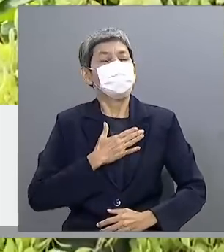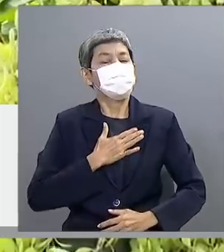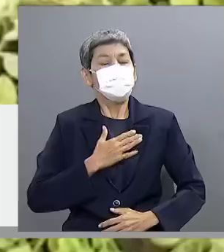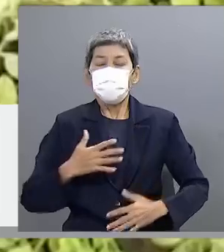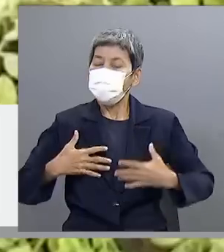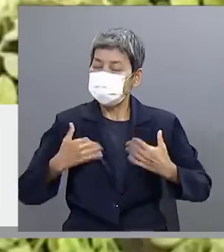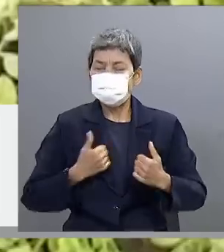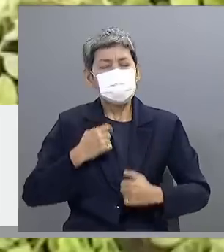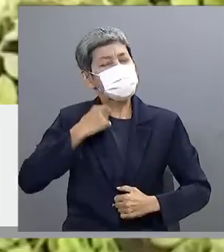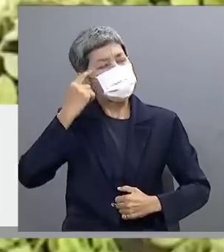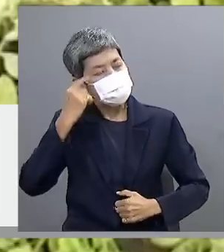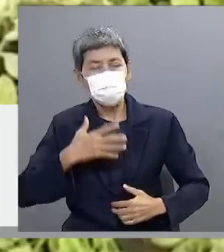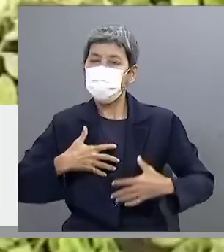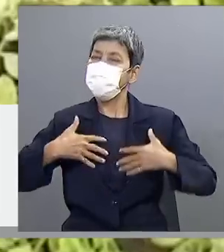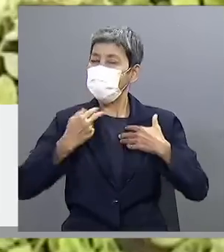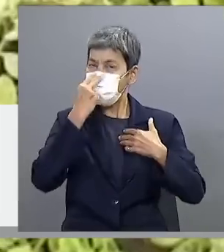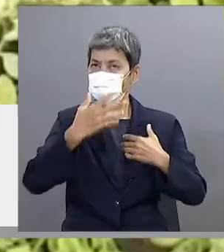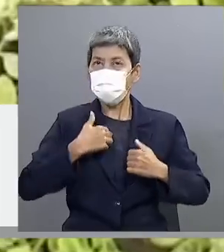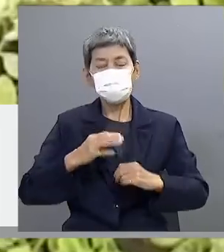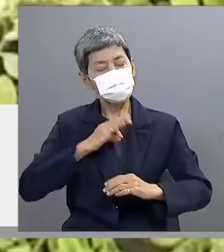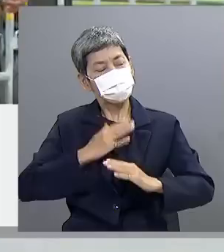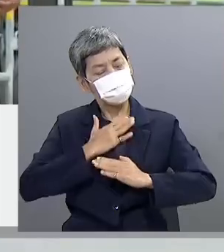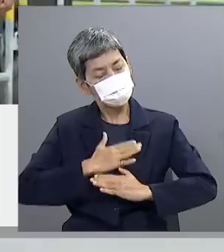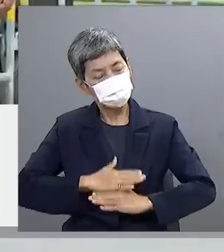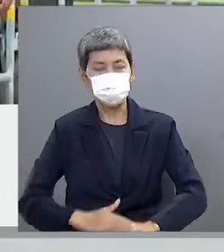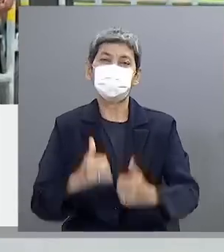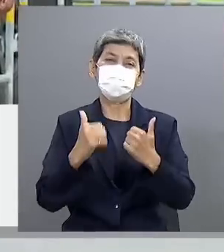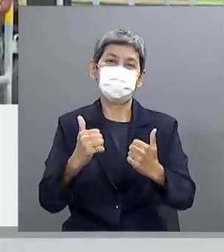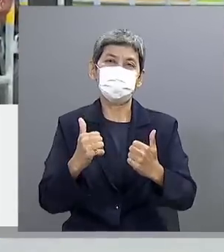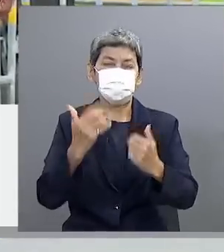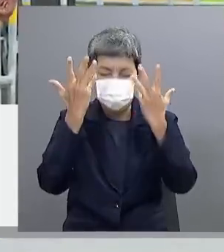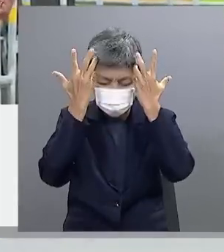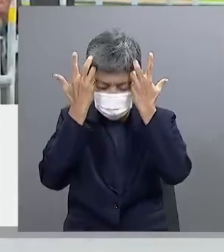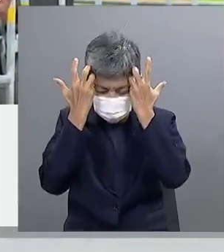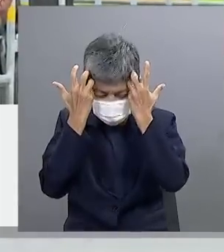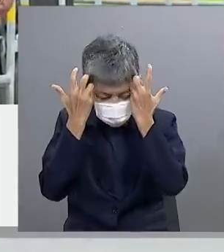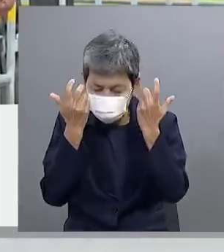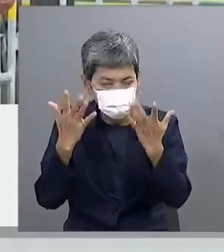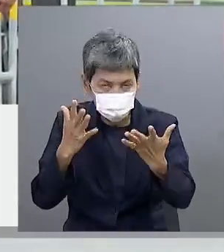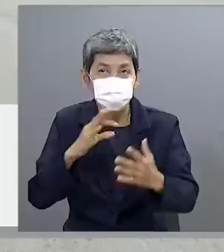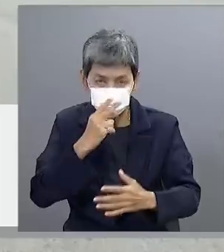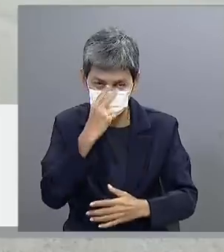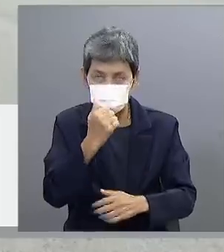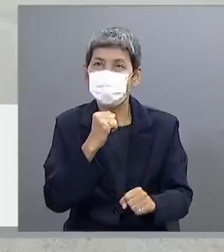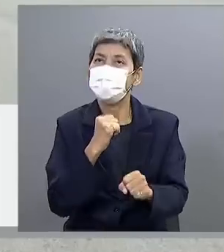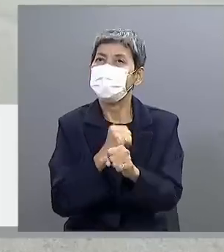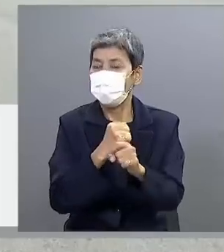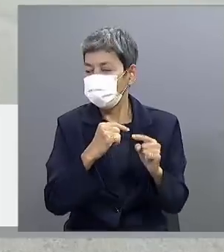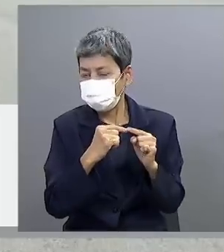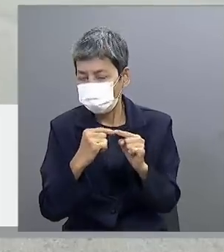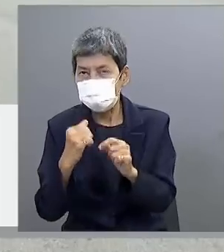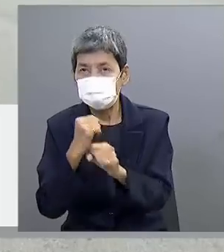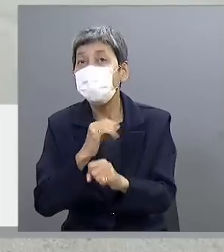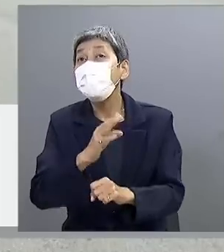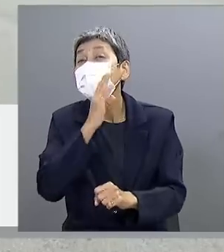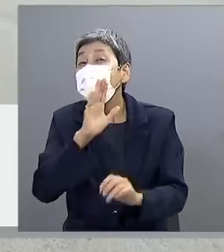ดและจิตใจด้วยช่วยให้รู้สึกสดชื่นผ่อนคลายไม่เครียดนะคะในระหว่างที่การทำงานนั้นต้องดำเนินต่อไปค่ะหากเปรียบเทียบกับ